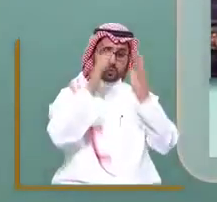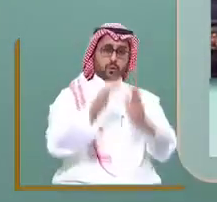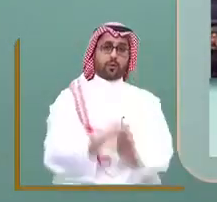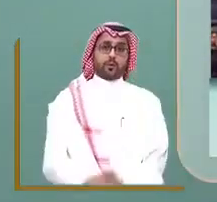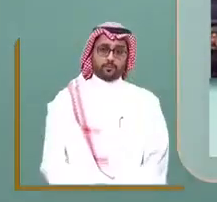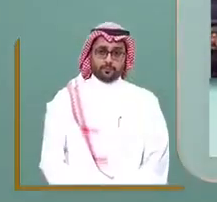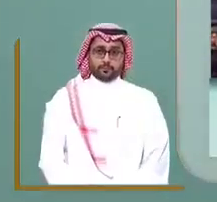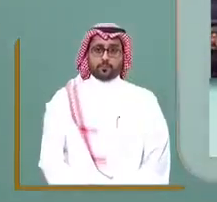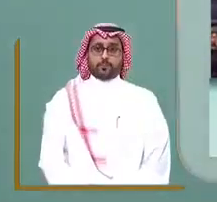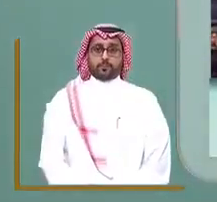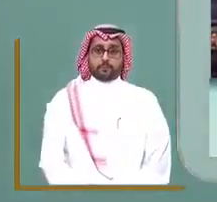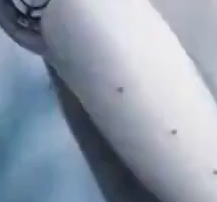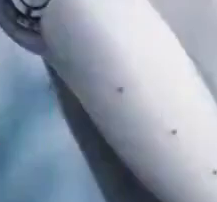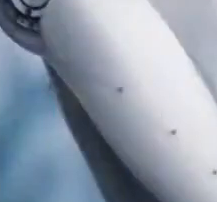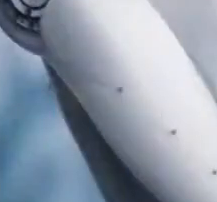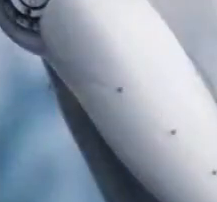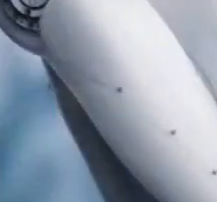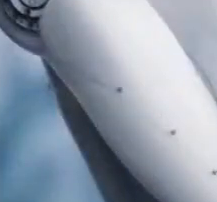الصالح، شكرا جزيلا لك.